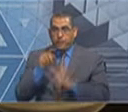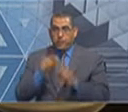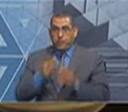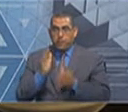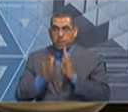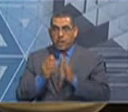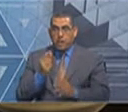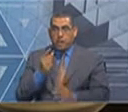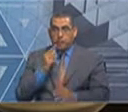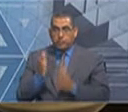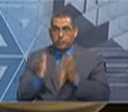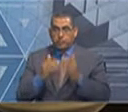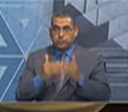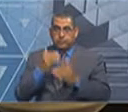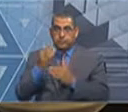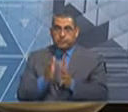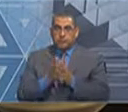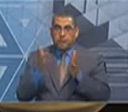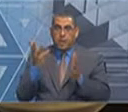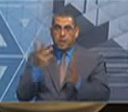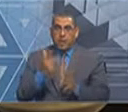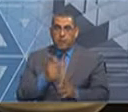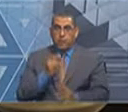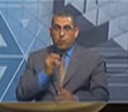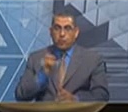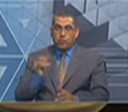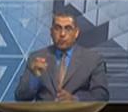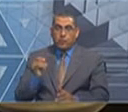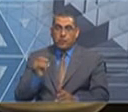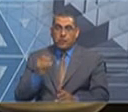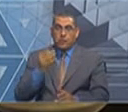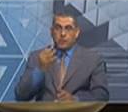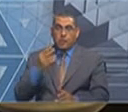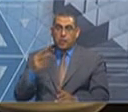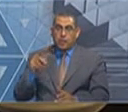620.7 مليار جنيه بعد تداولات كلية بلغت نحو